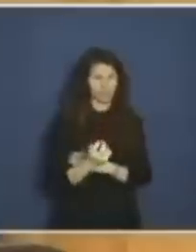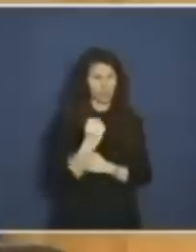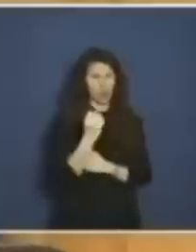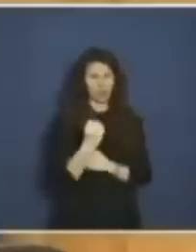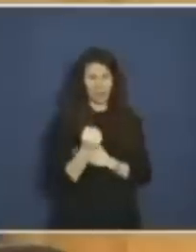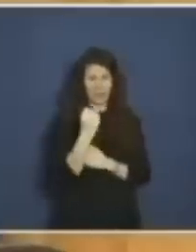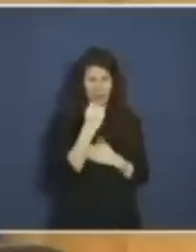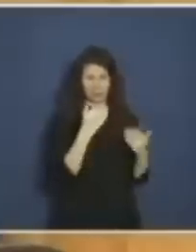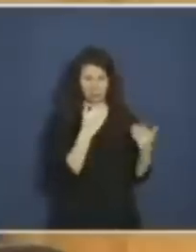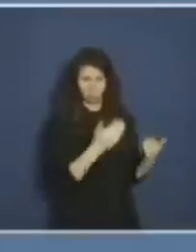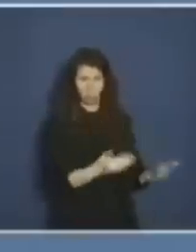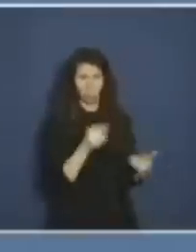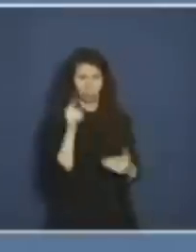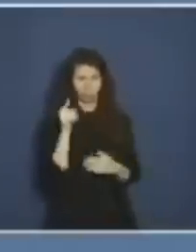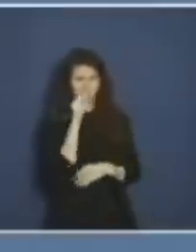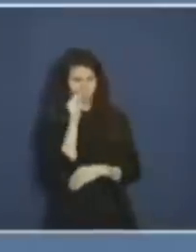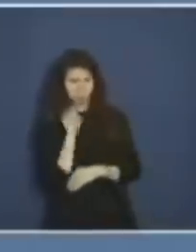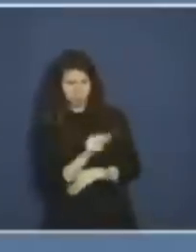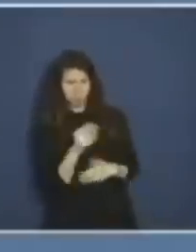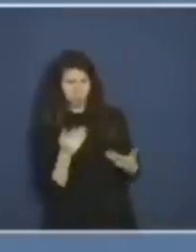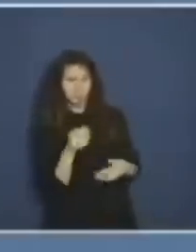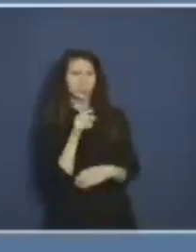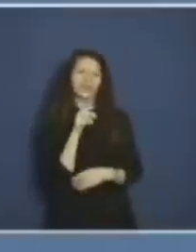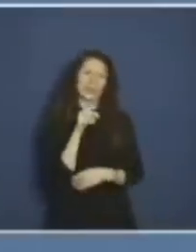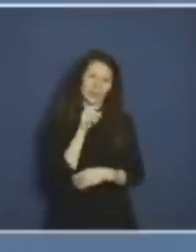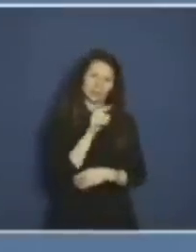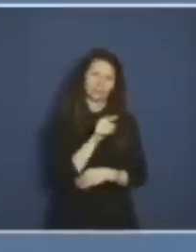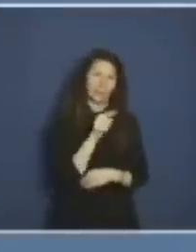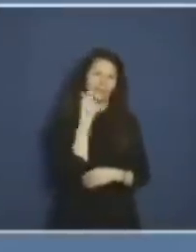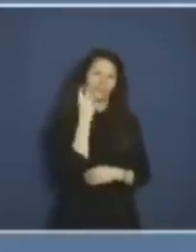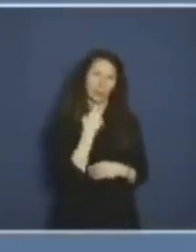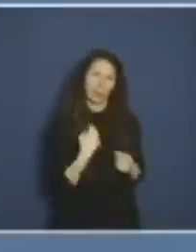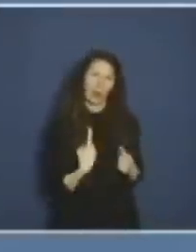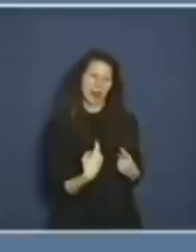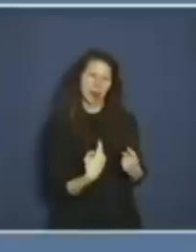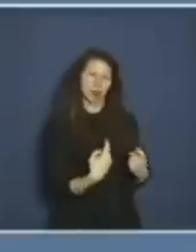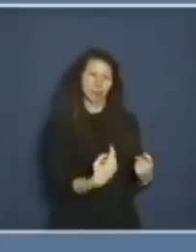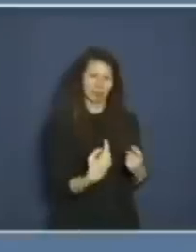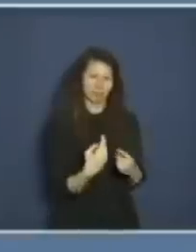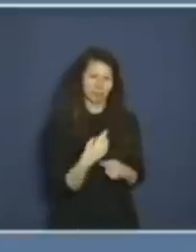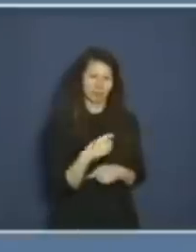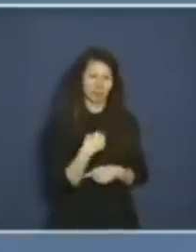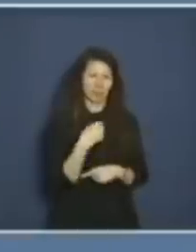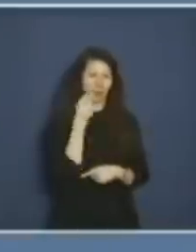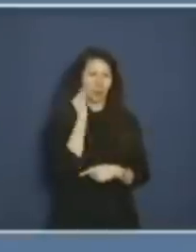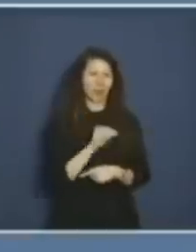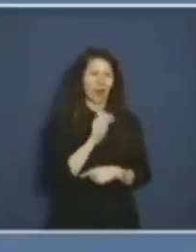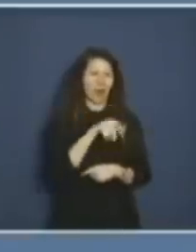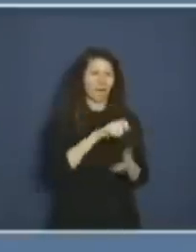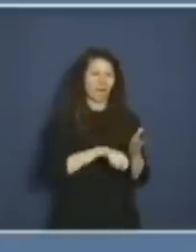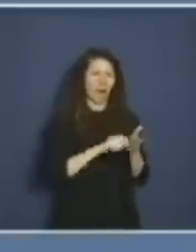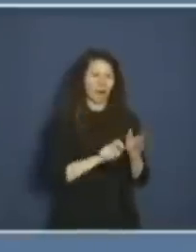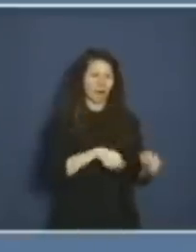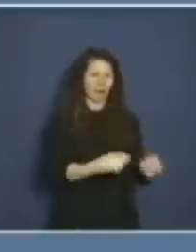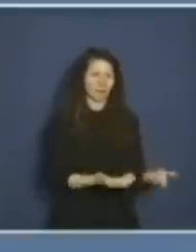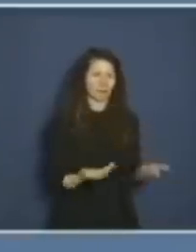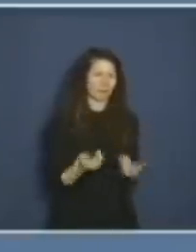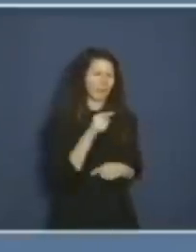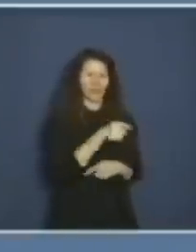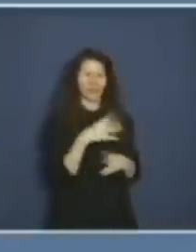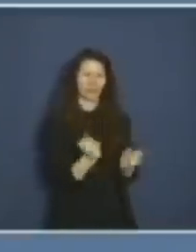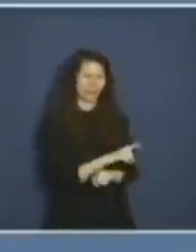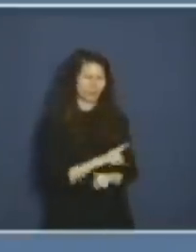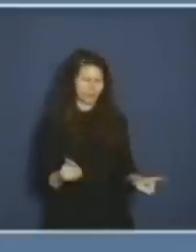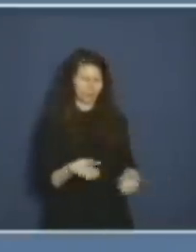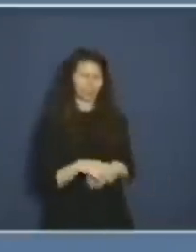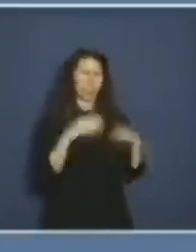ist? Ja, das ist jetzt ein Versuch, doch einen Kommentar zum Wahlergebnis mir zu entlocken. Das wird nicht gelingen. Die Niederlande sind